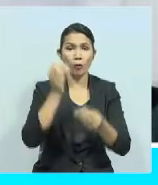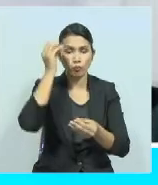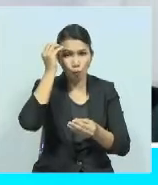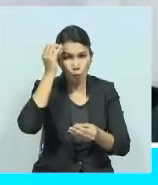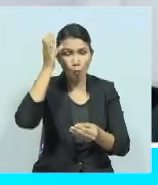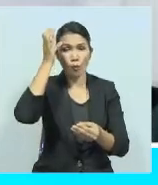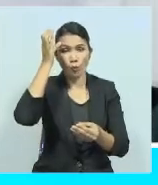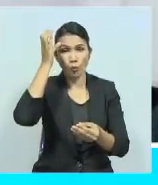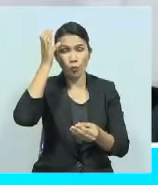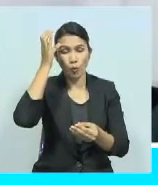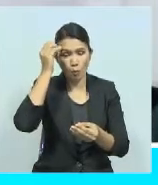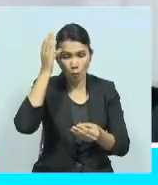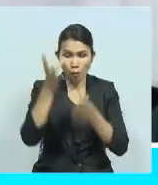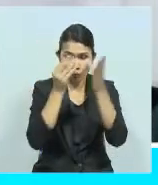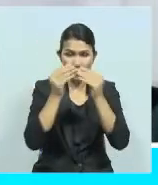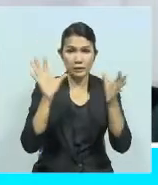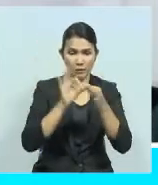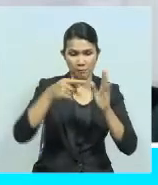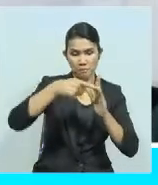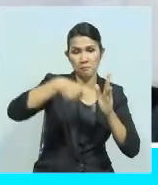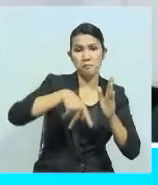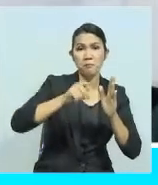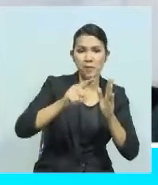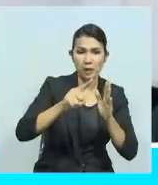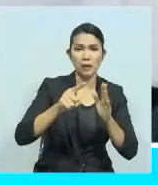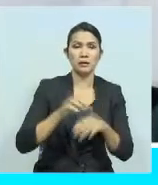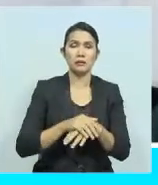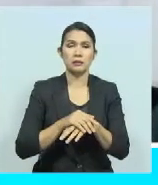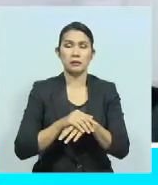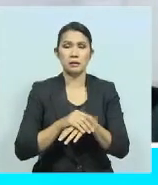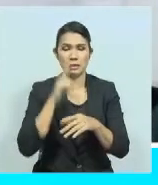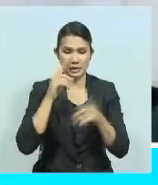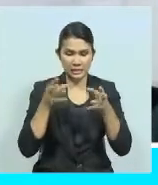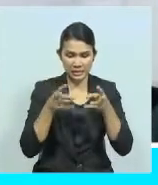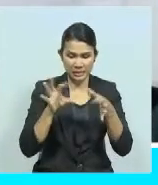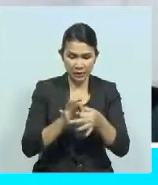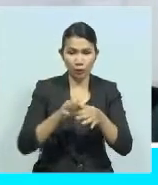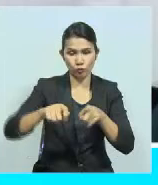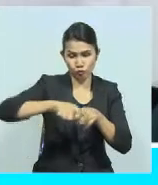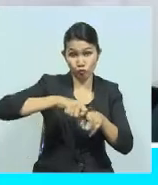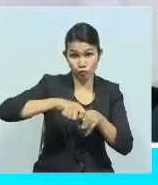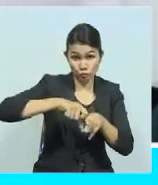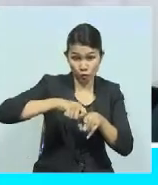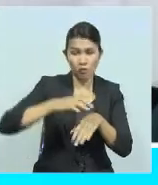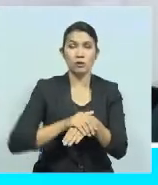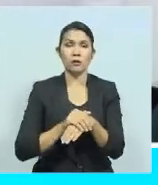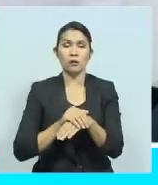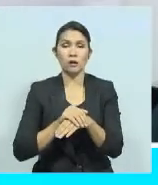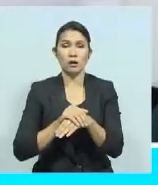ะเรื่องของที่ศึกษารอบด้านเนาะการให้ความรู้เรื่องถุงยางอนามัยการให้ความรู้เรื่